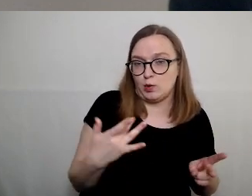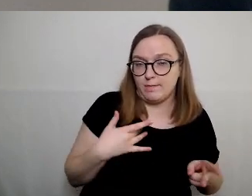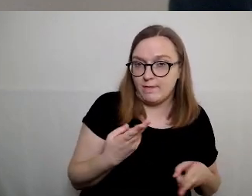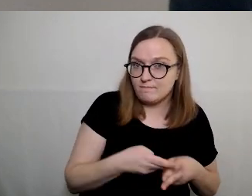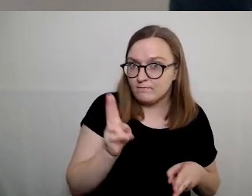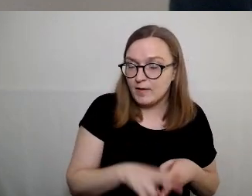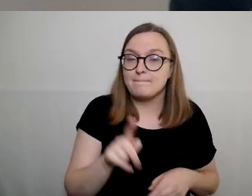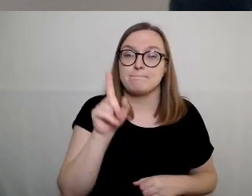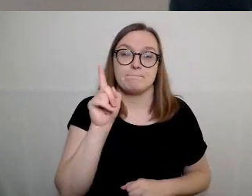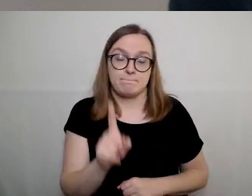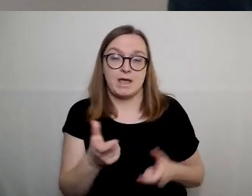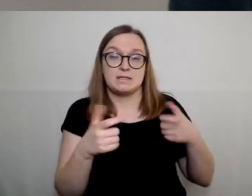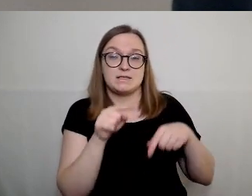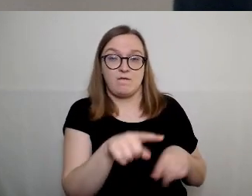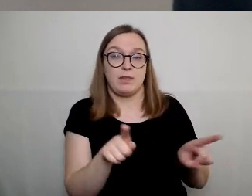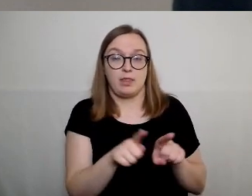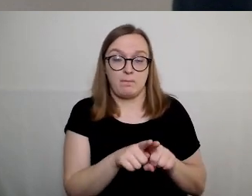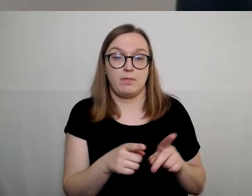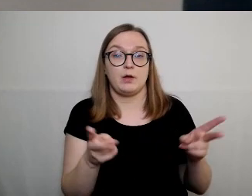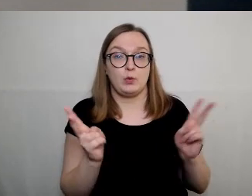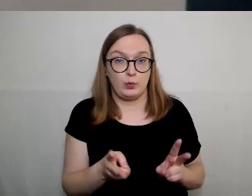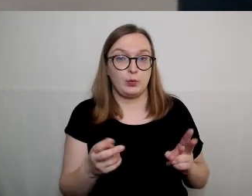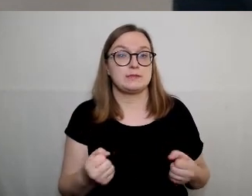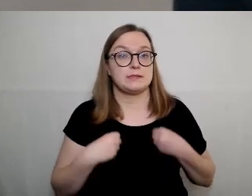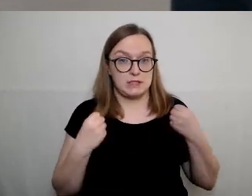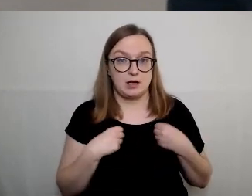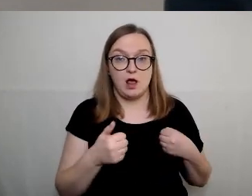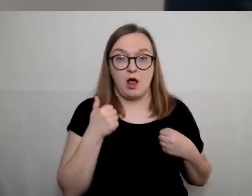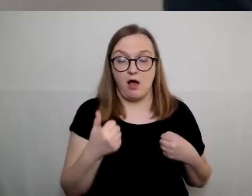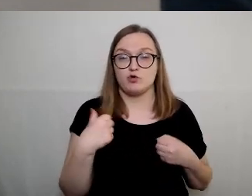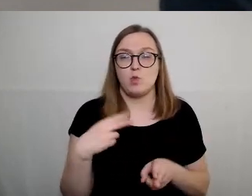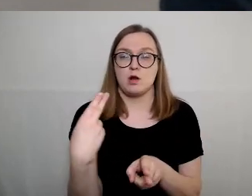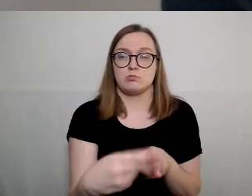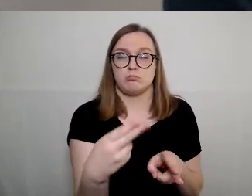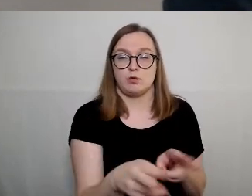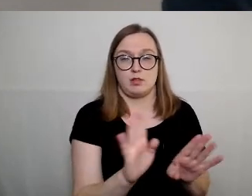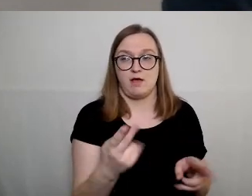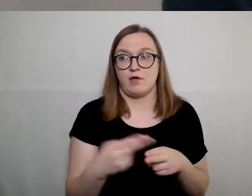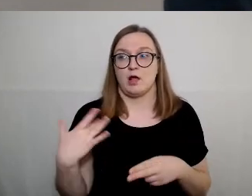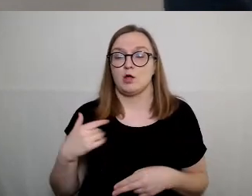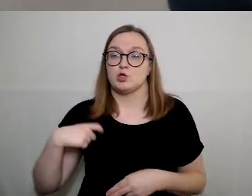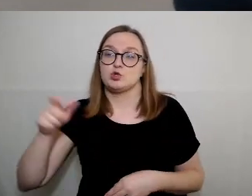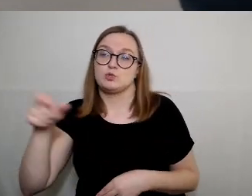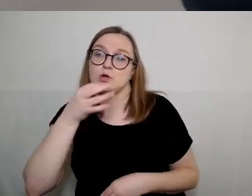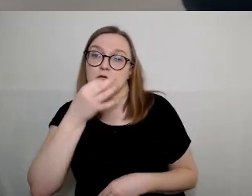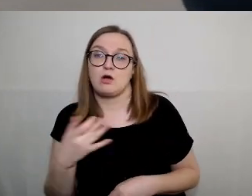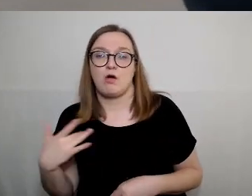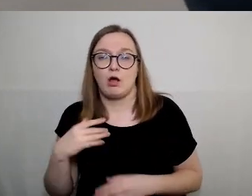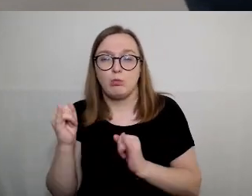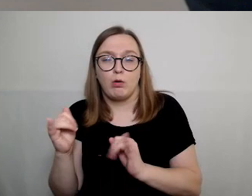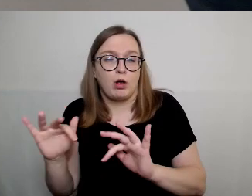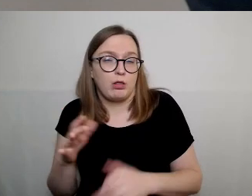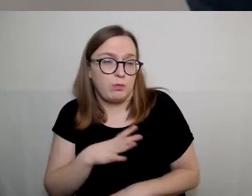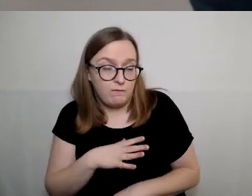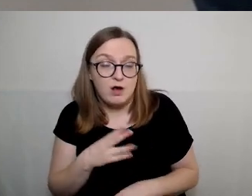Bet savivaldybė taip pat turi ir stengtis, kad nebūtų nuskriaustų, kaip gyventojai mini, kad gal kažkas ten, nu, negerai gaunas. Tai aš galvoju,